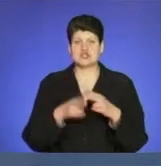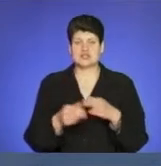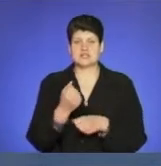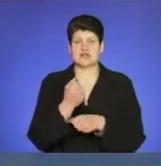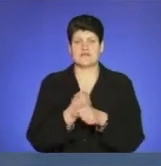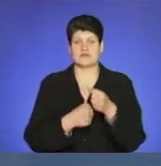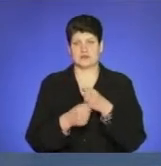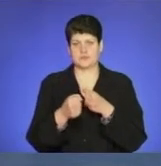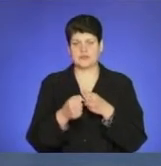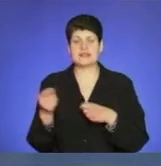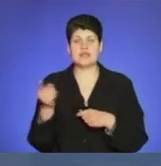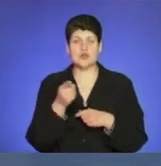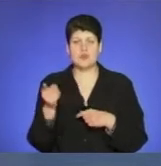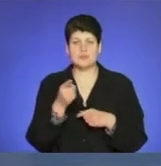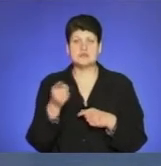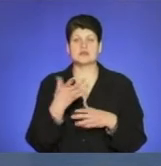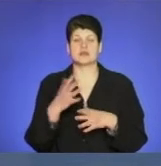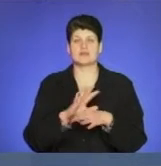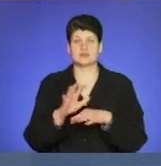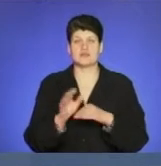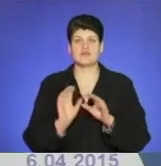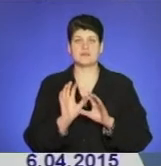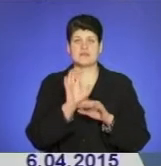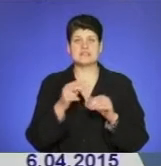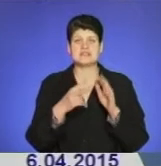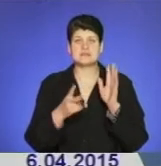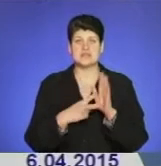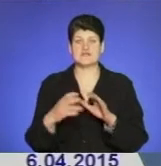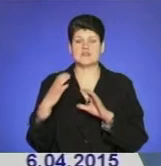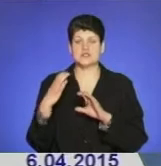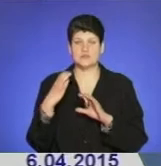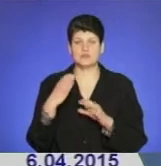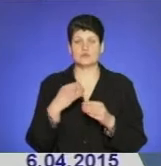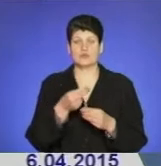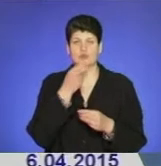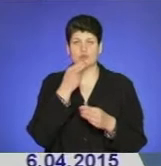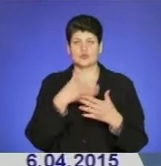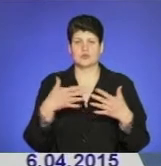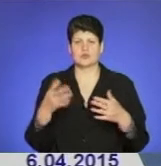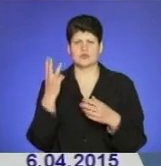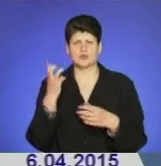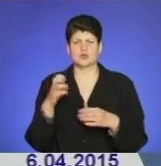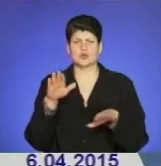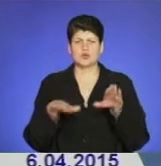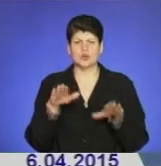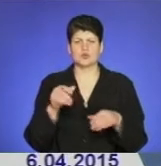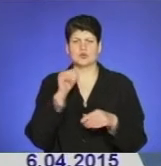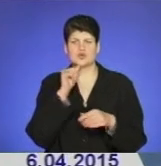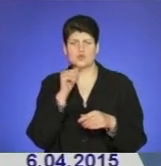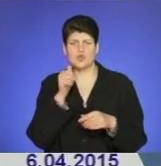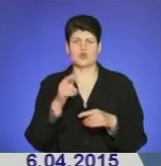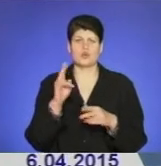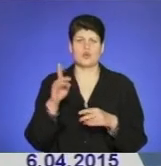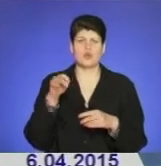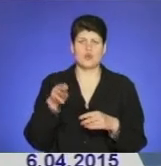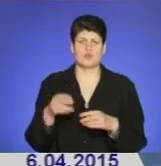Тернопільські аграрії відправили українським бійцям 17 вантажівок продовольчої допомоги. Більше 300 тонн борошна, круп, цукру та овочів вже сьогодні